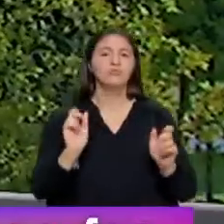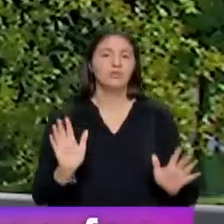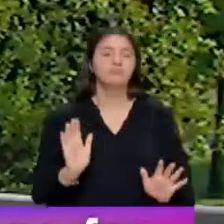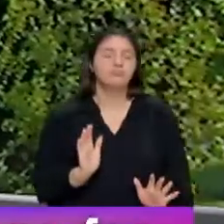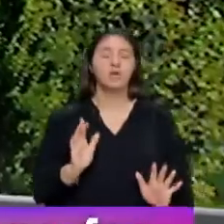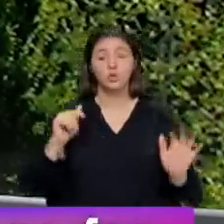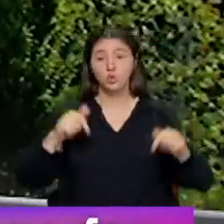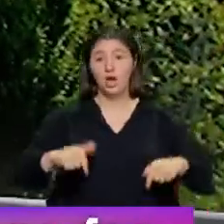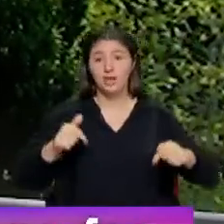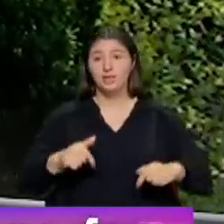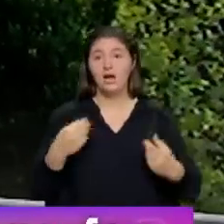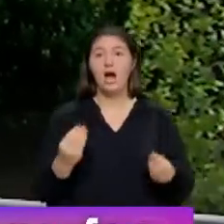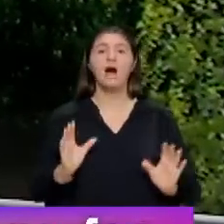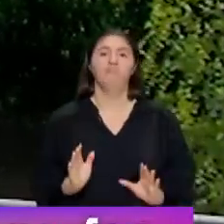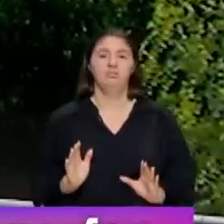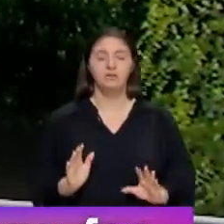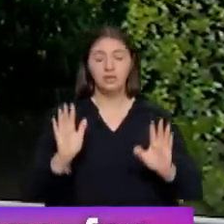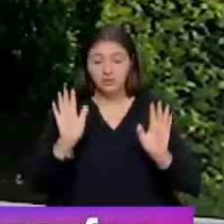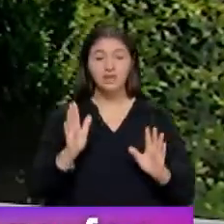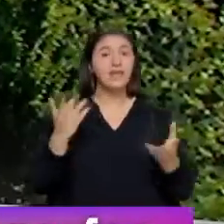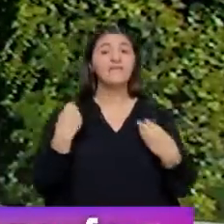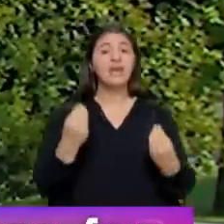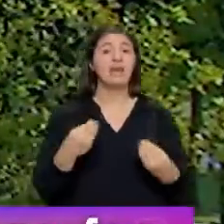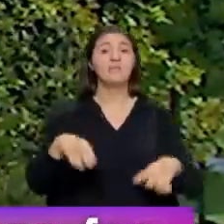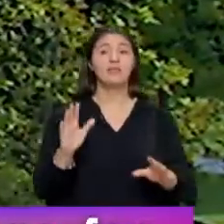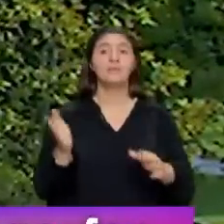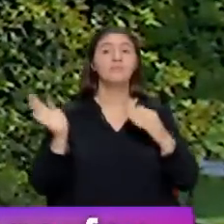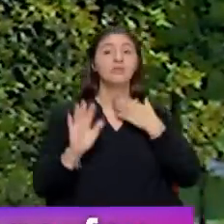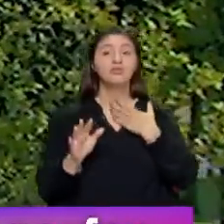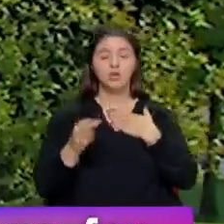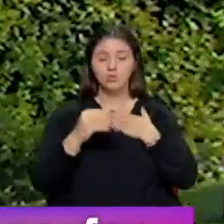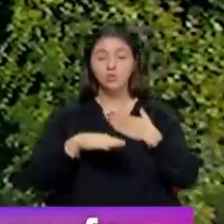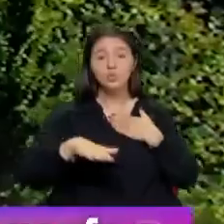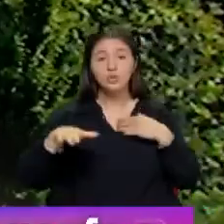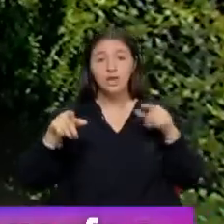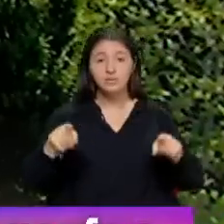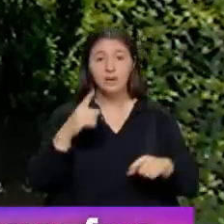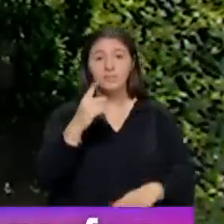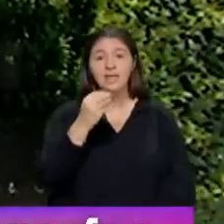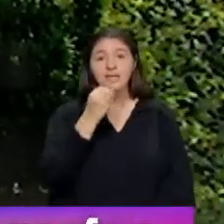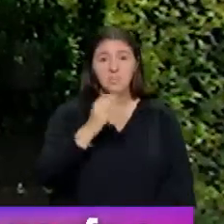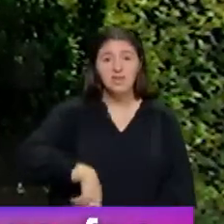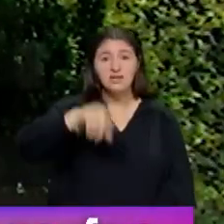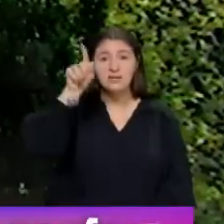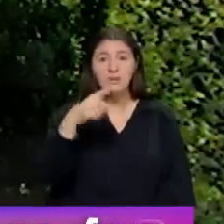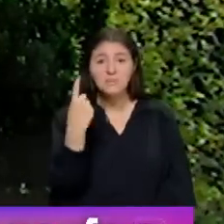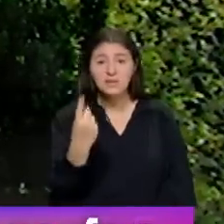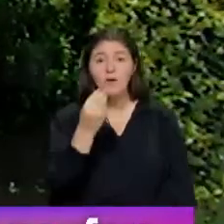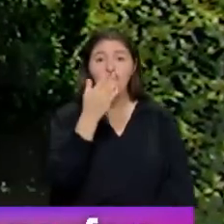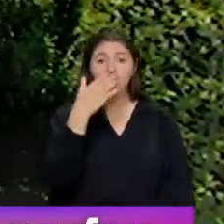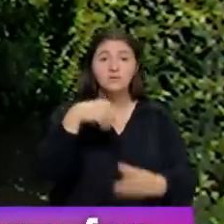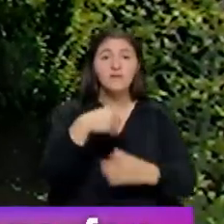Yalnız şu anda verilmedi sonra ne verilmedi çocuklarımıza bir öğün yemek